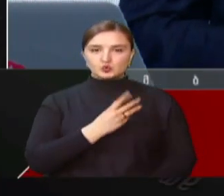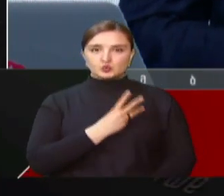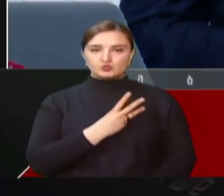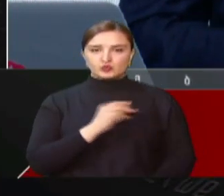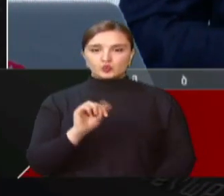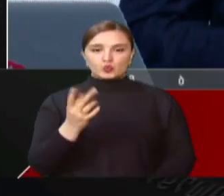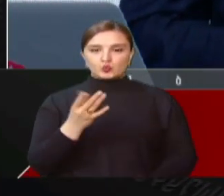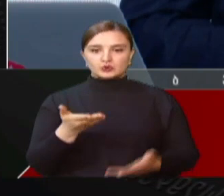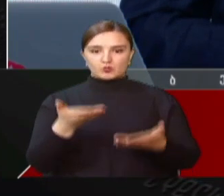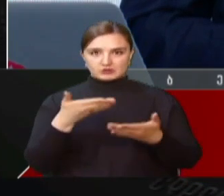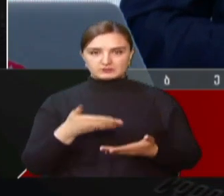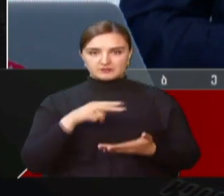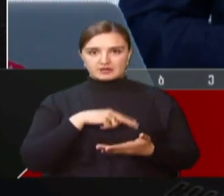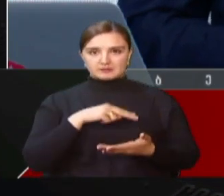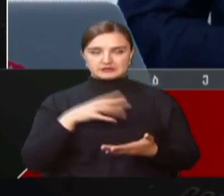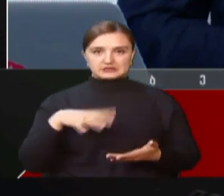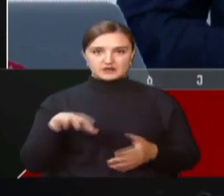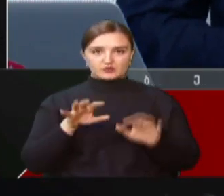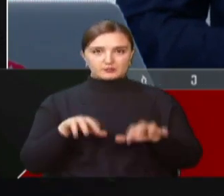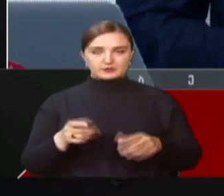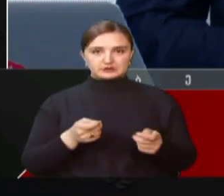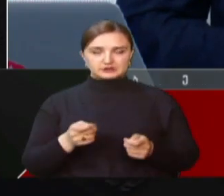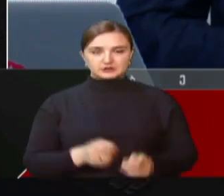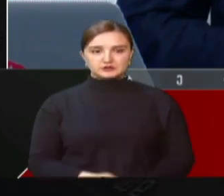უნდა უმასპინძლოს პარლამენტმა საქართველოს პრეზიდენტს?